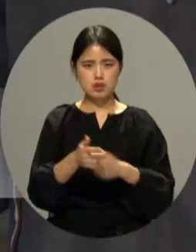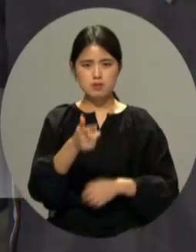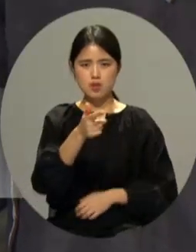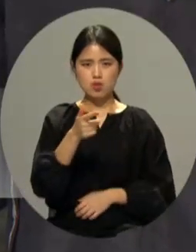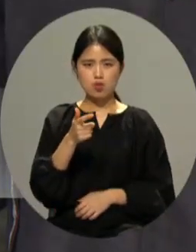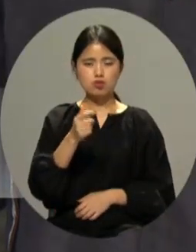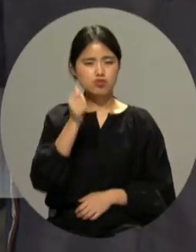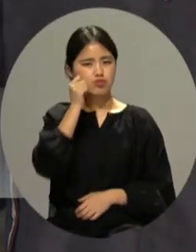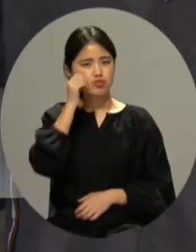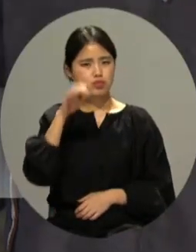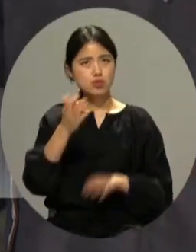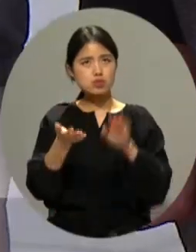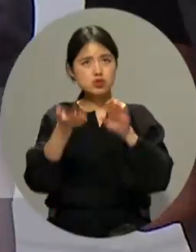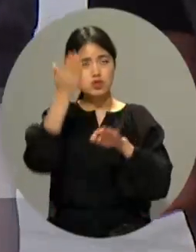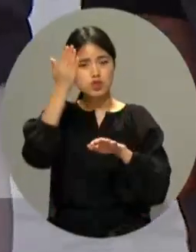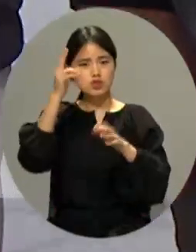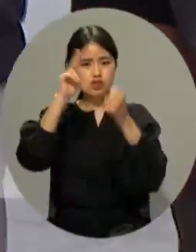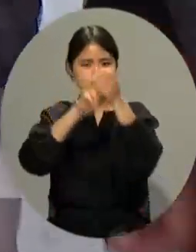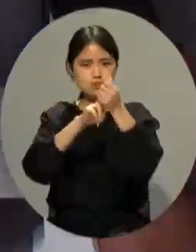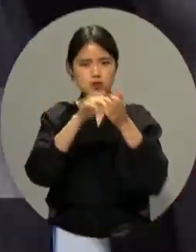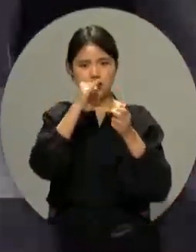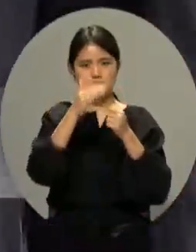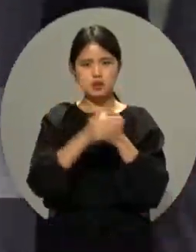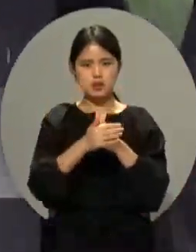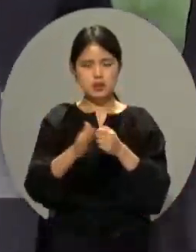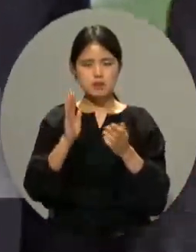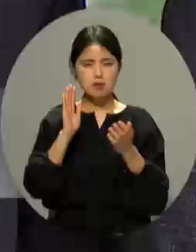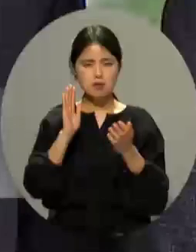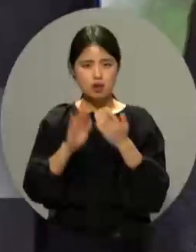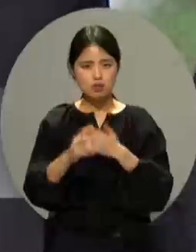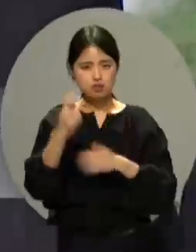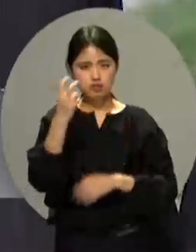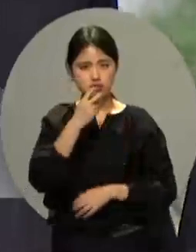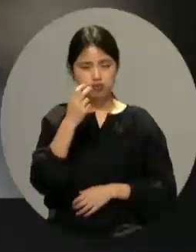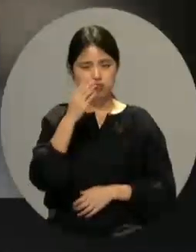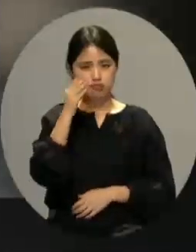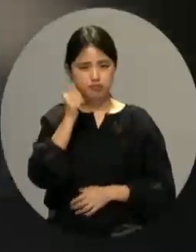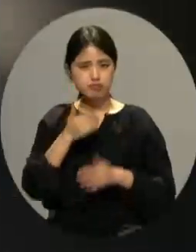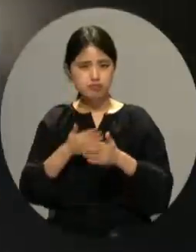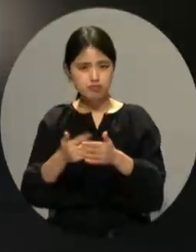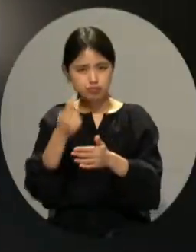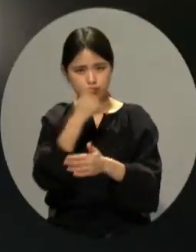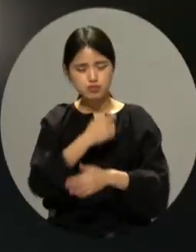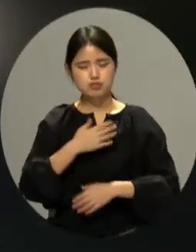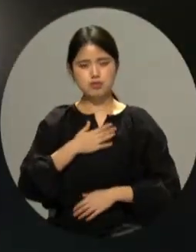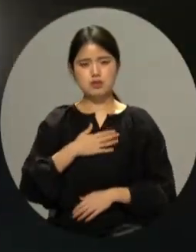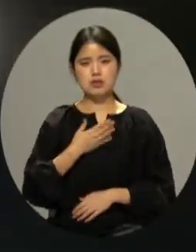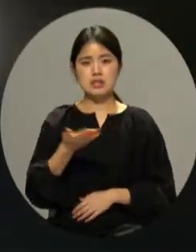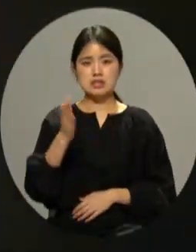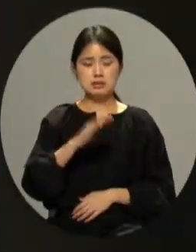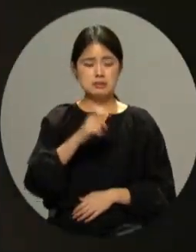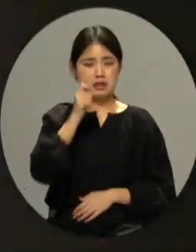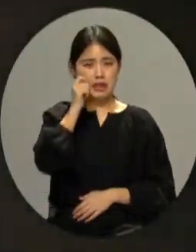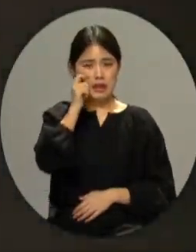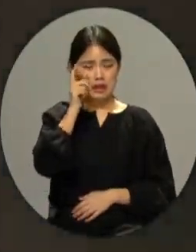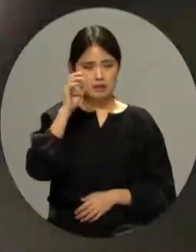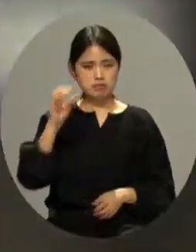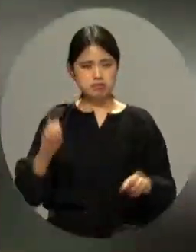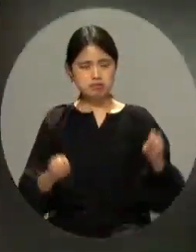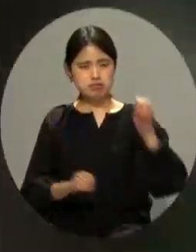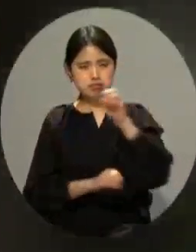천장에 숨겨놨다는 자백이어서 이후 경찰수사는 금물살을 타는 듯 했습니다 그런데 한 달이 지나도록